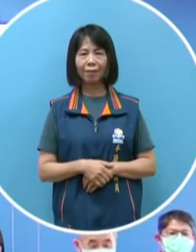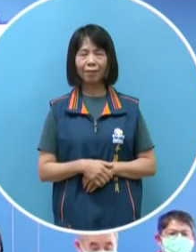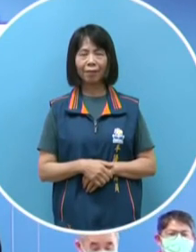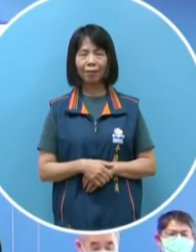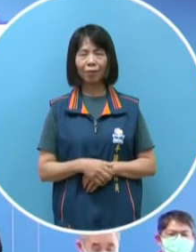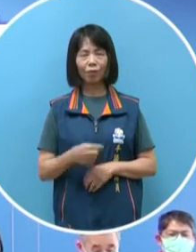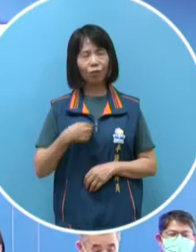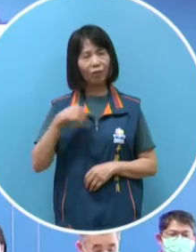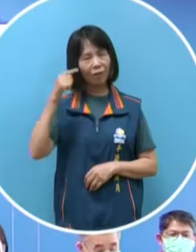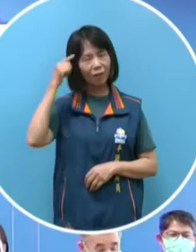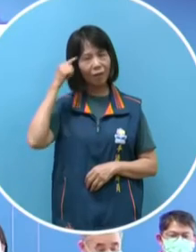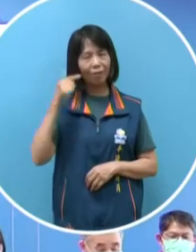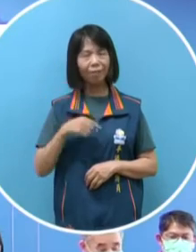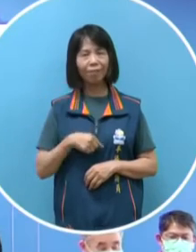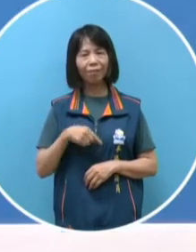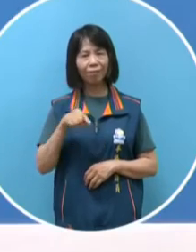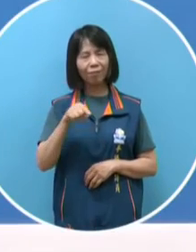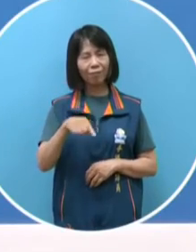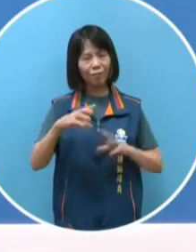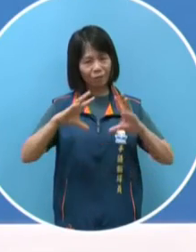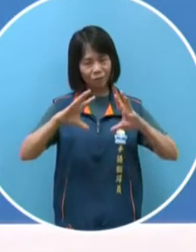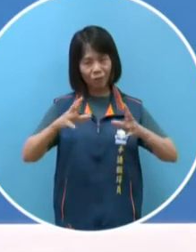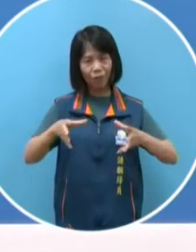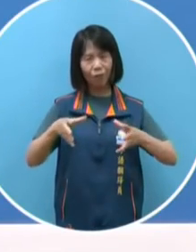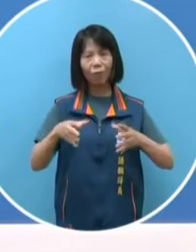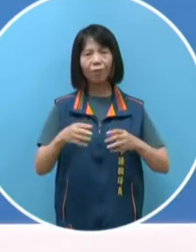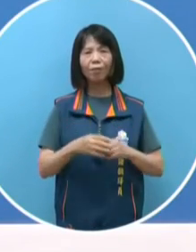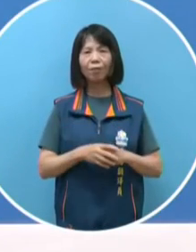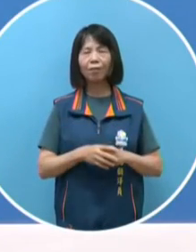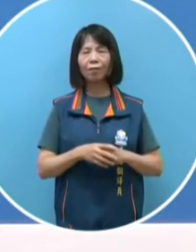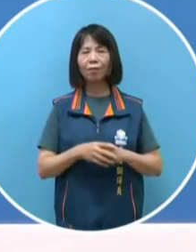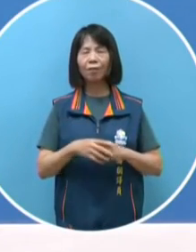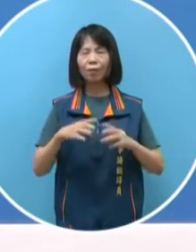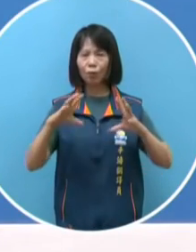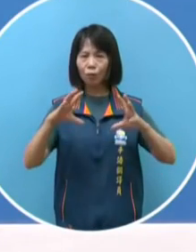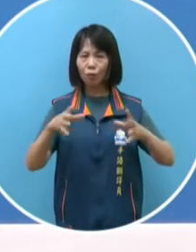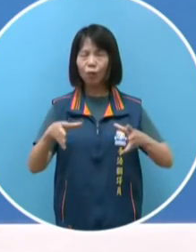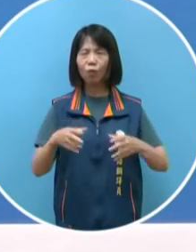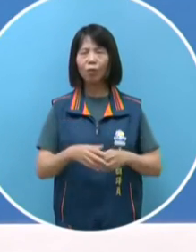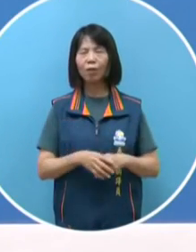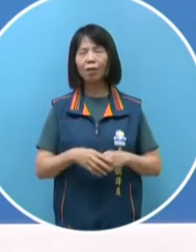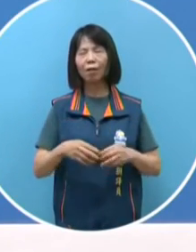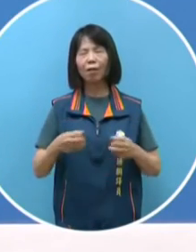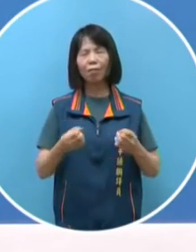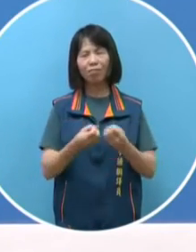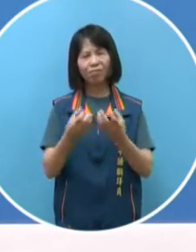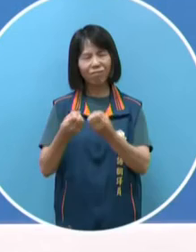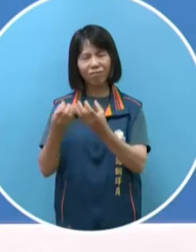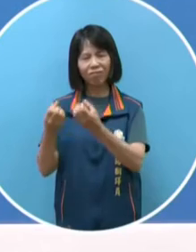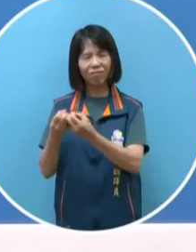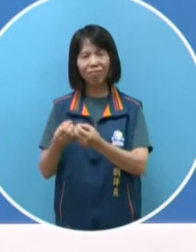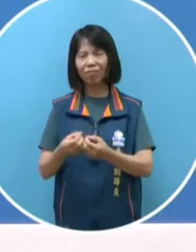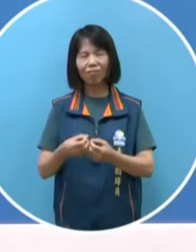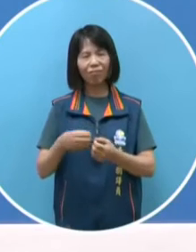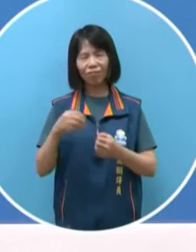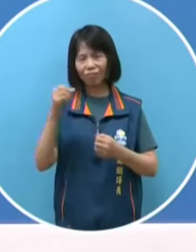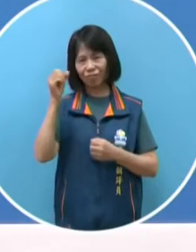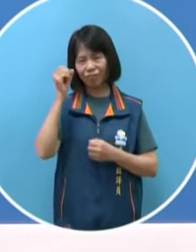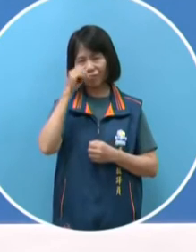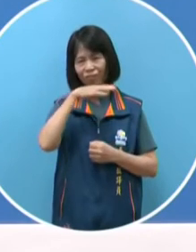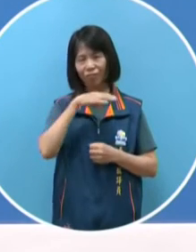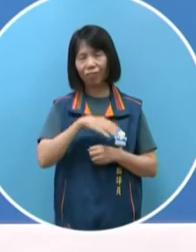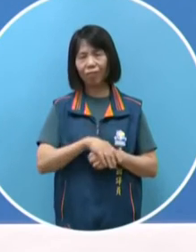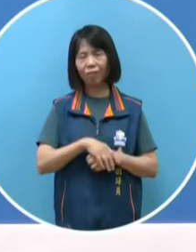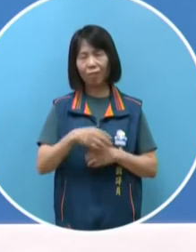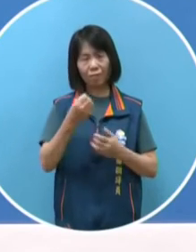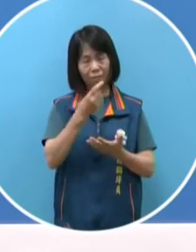我想这是一个国家型的灾难，所以无论是各县市的政